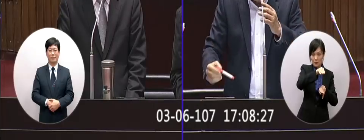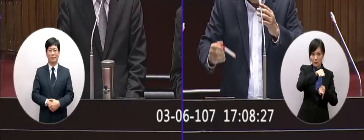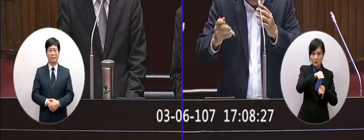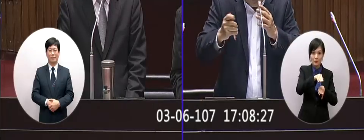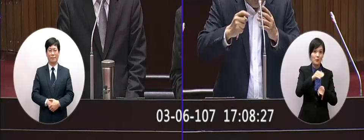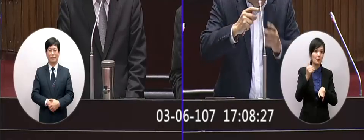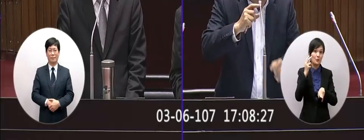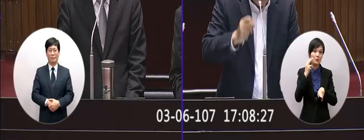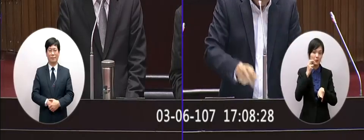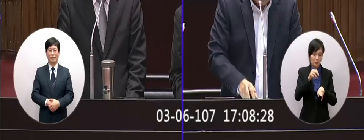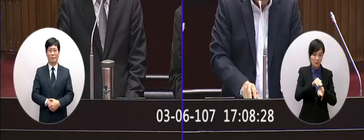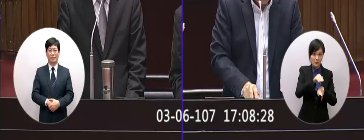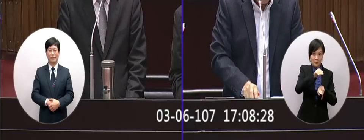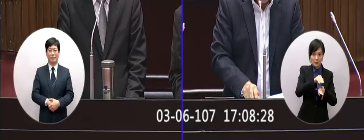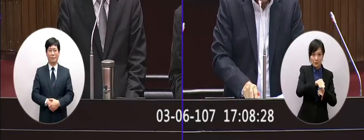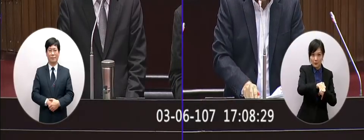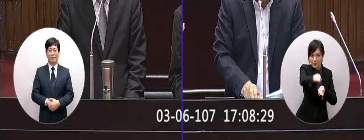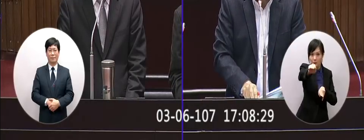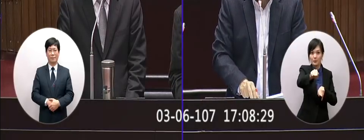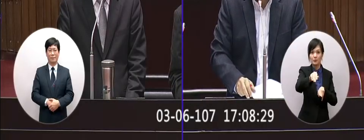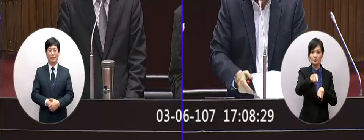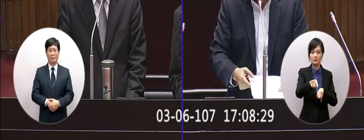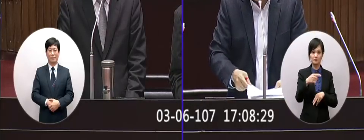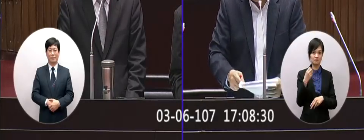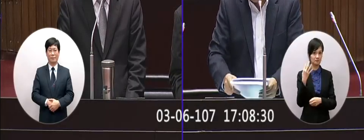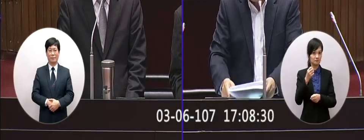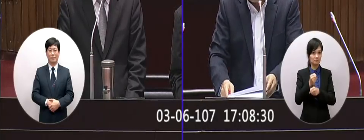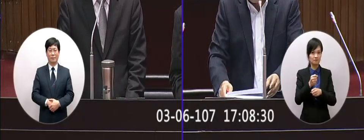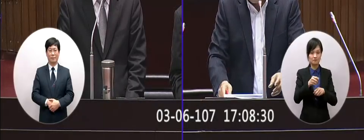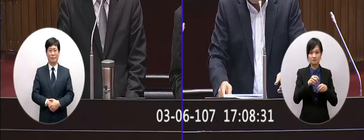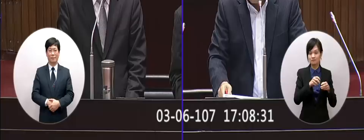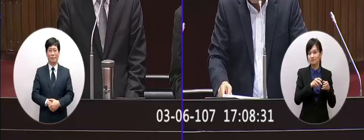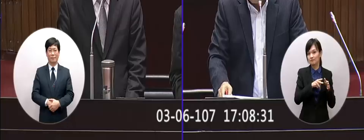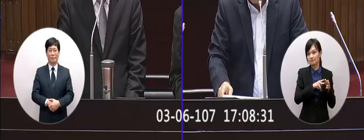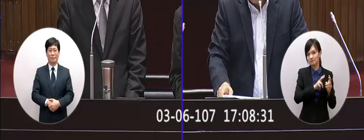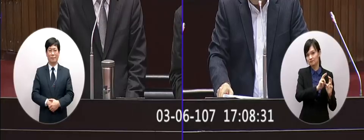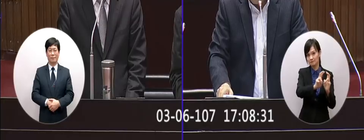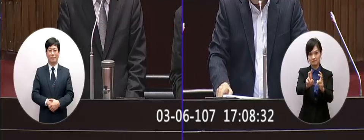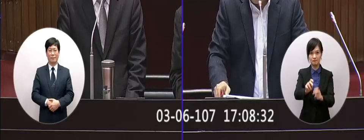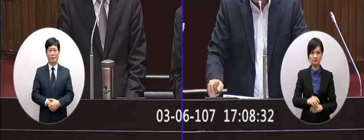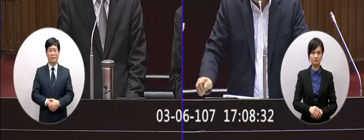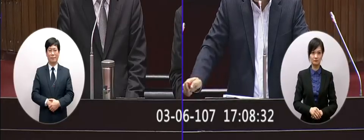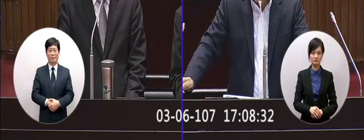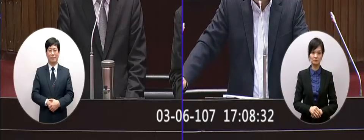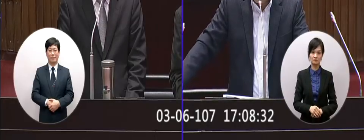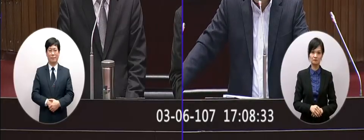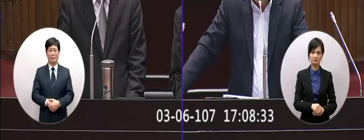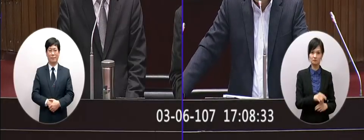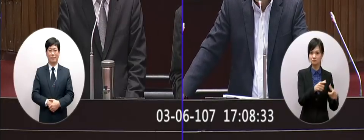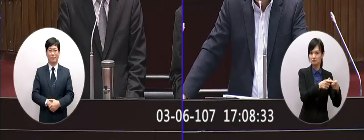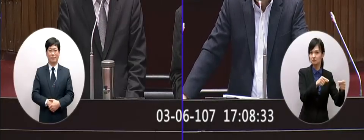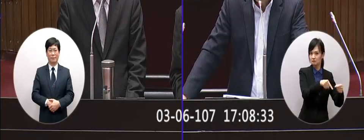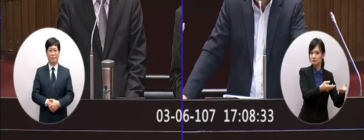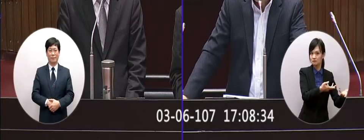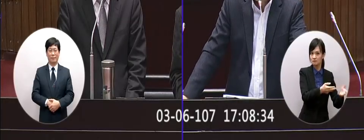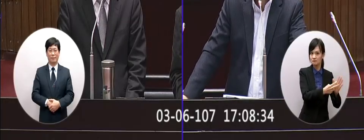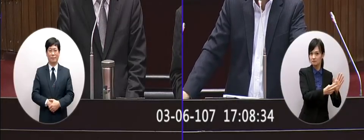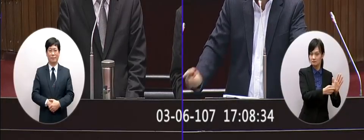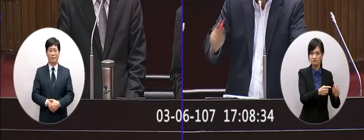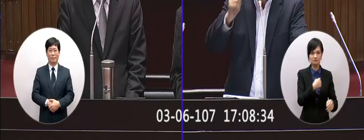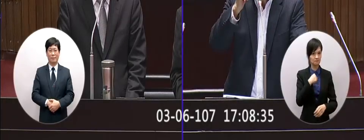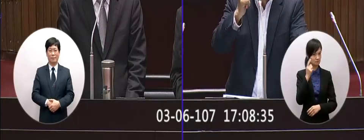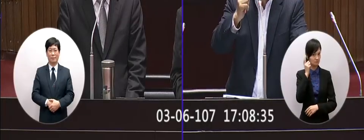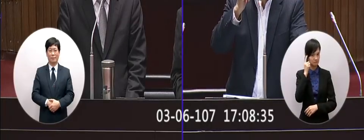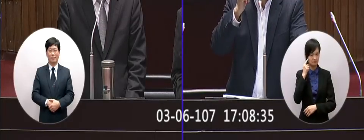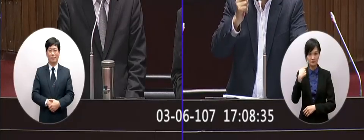了。我要讲这是要讲啥呢？就是讲高铁啊，南延到屏东的可行性的一个初步的报